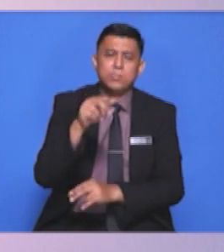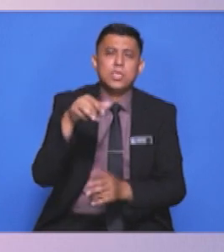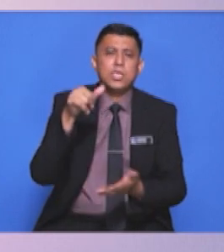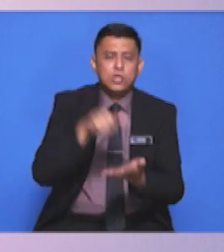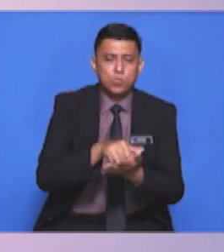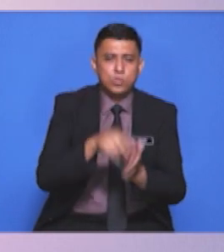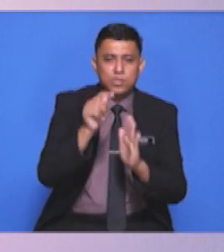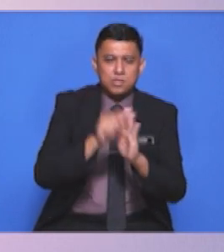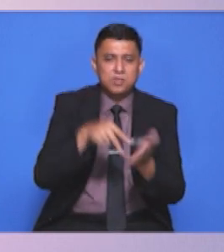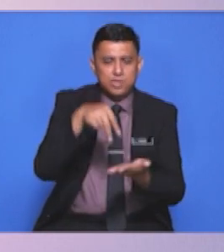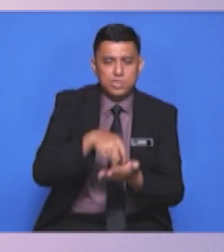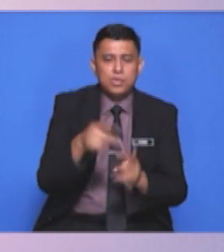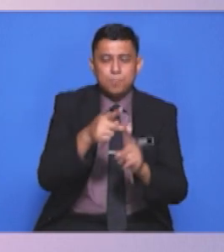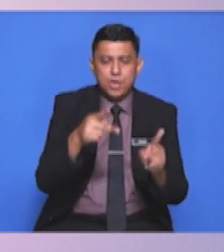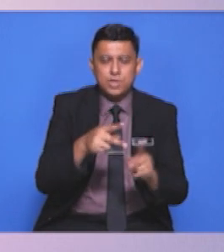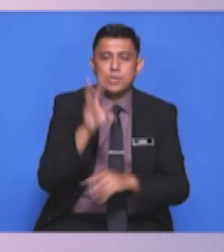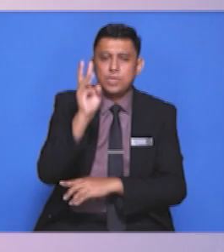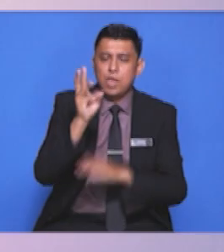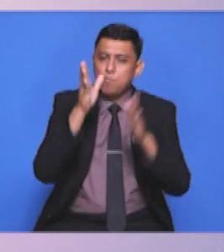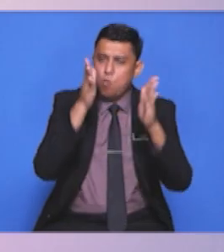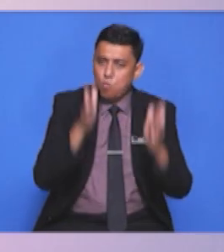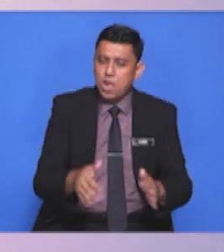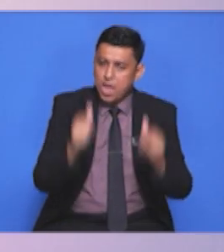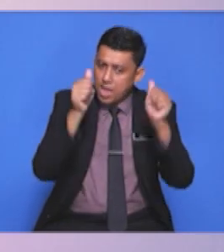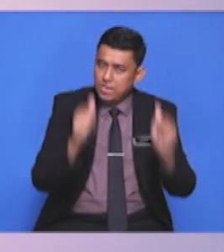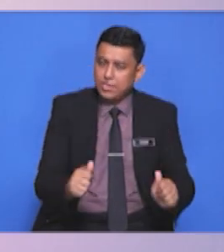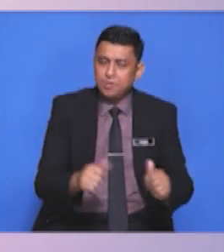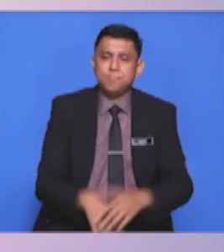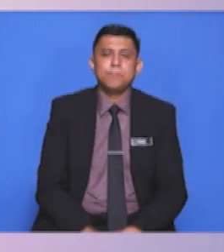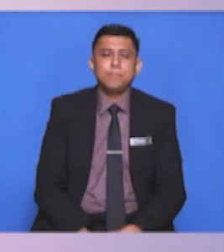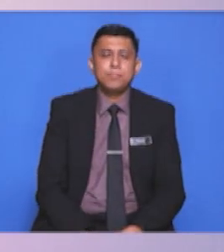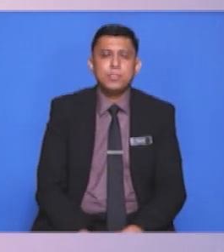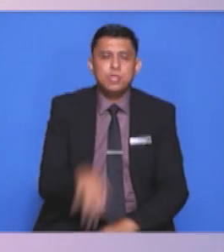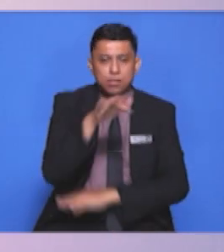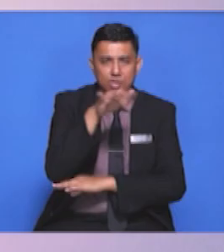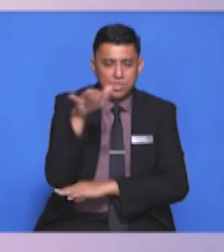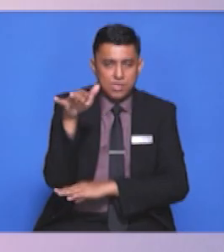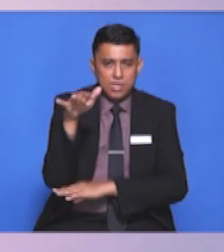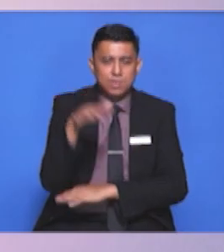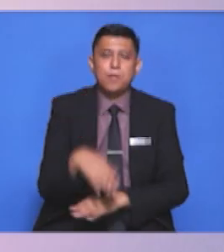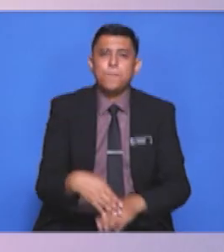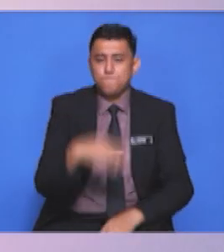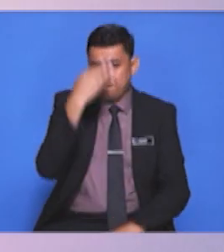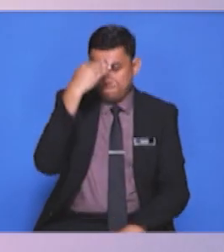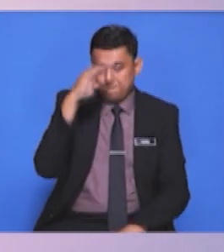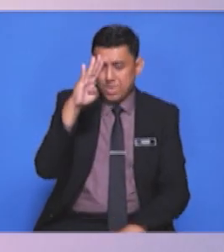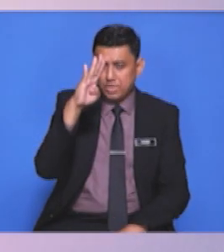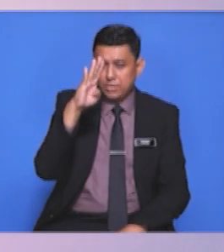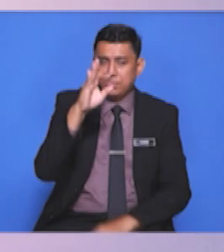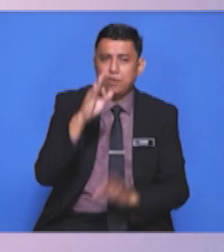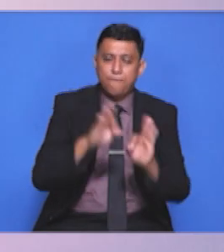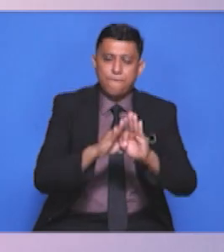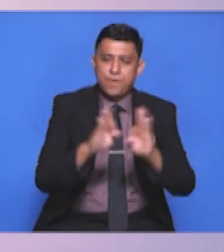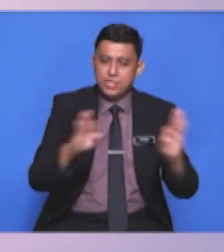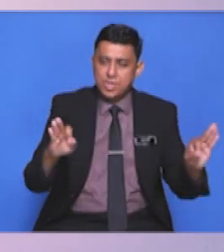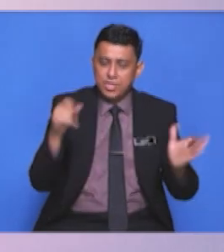orang ahli seterusnya kita lihat Sule ejaan bagi frasa-frasa ini dia